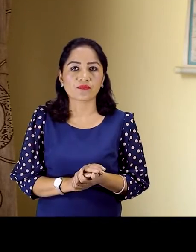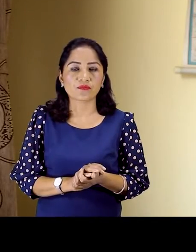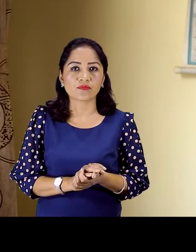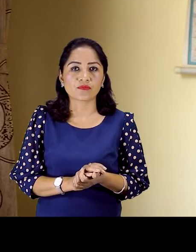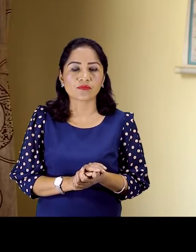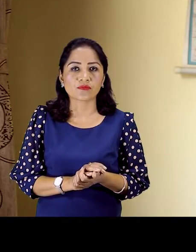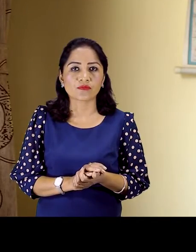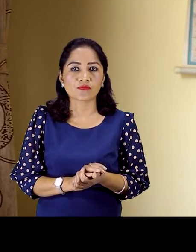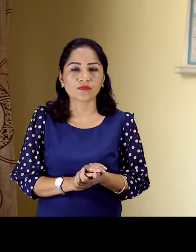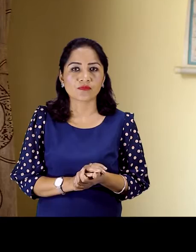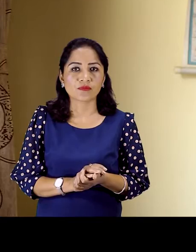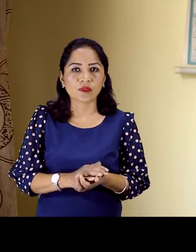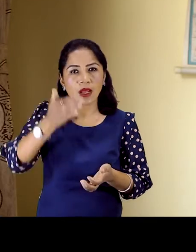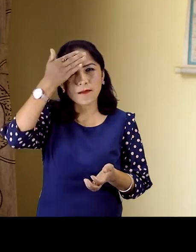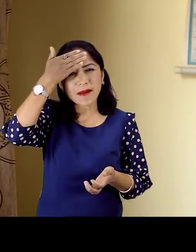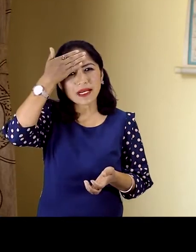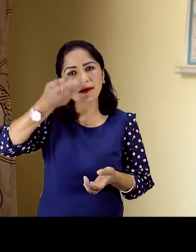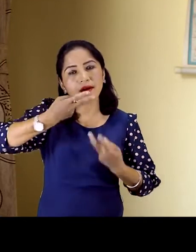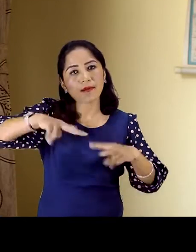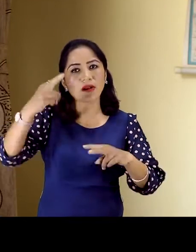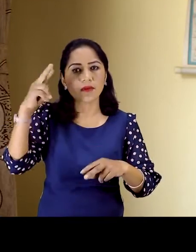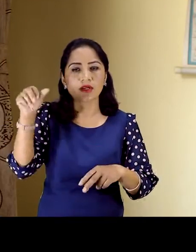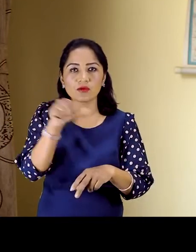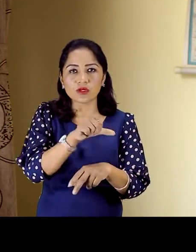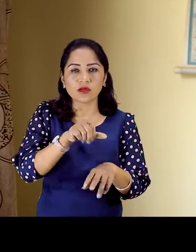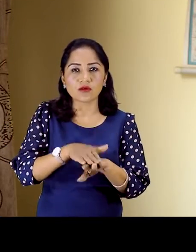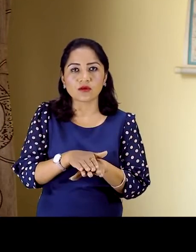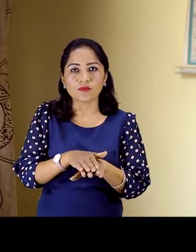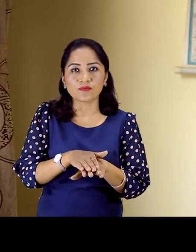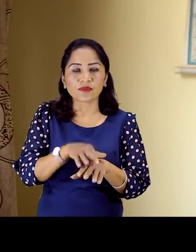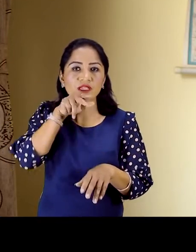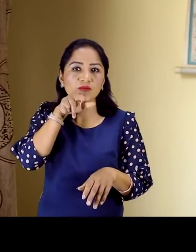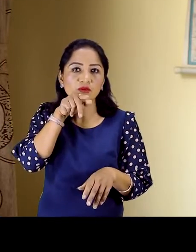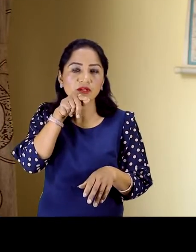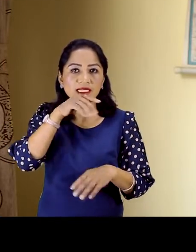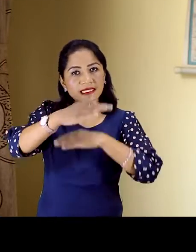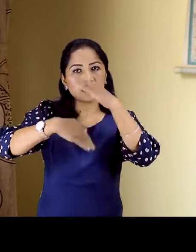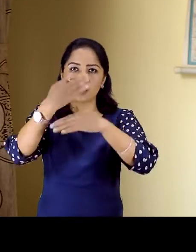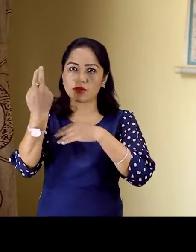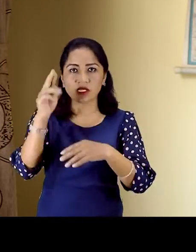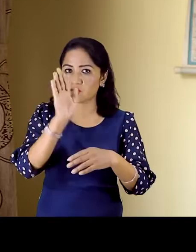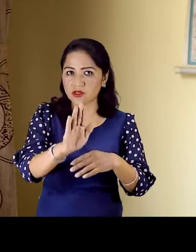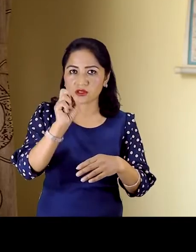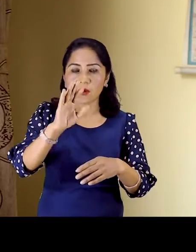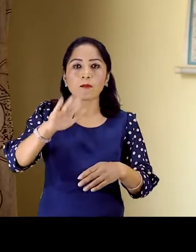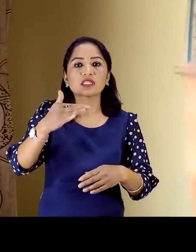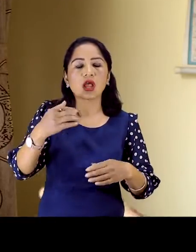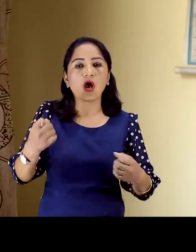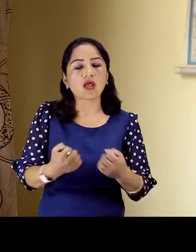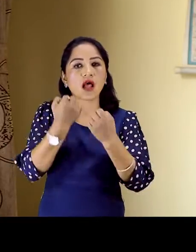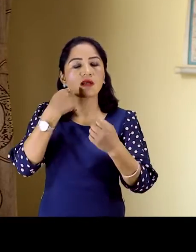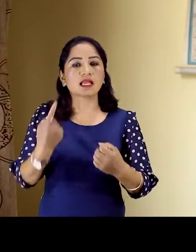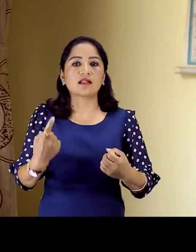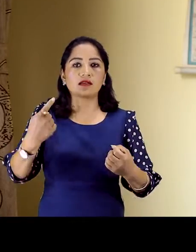यह एतम बिरामी भारा जासको से स्पीच डेबलाप भैसे गया हुँँचा पसी